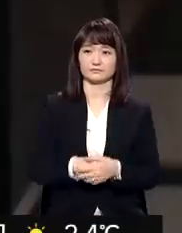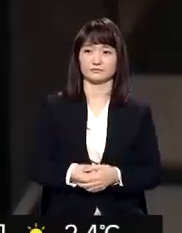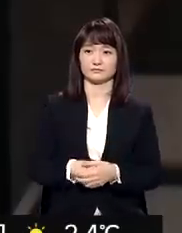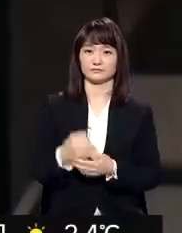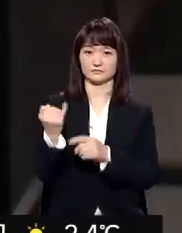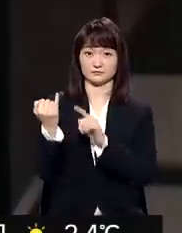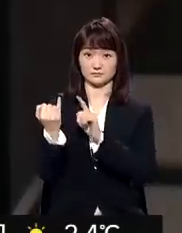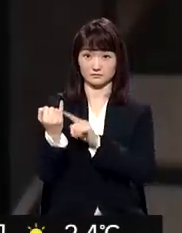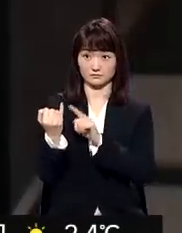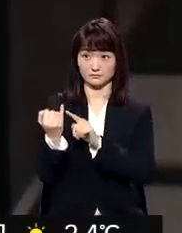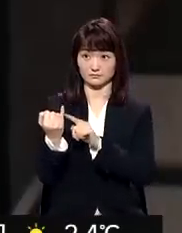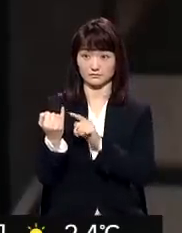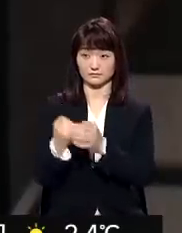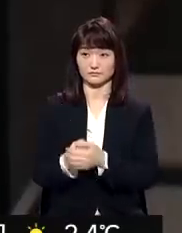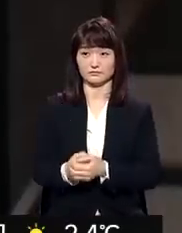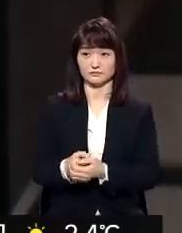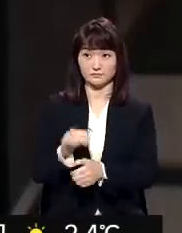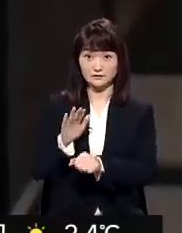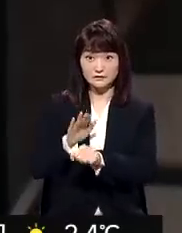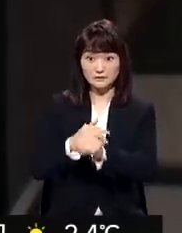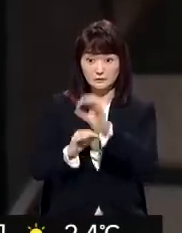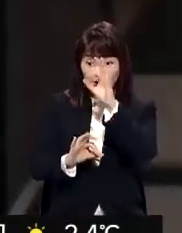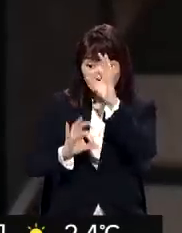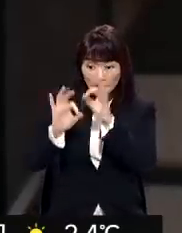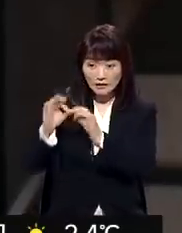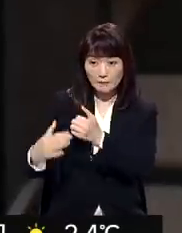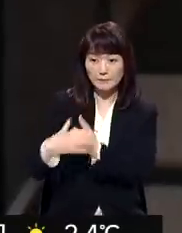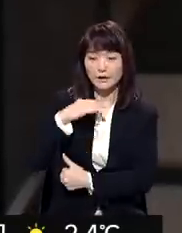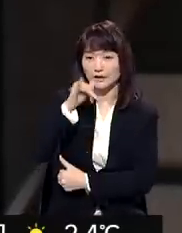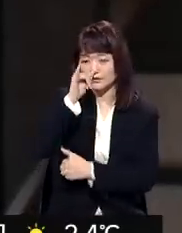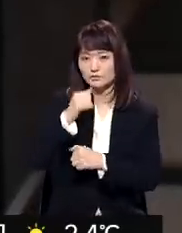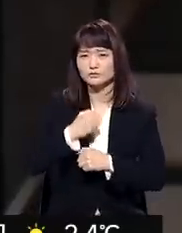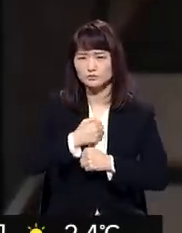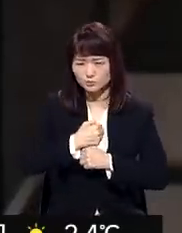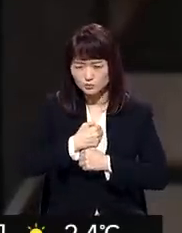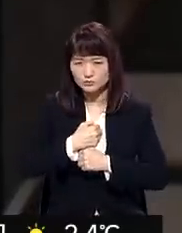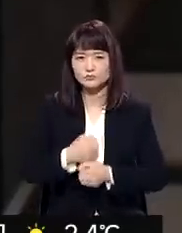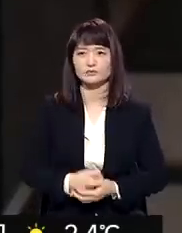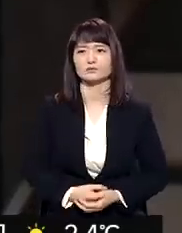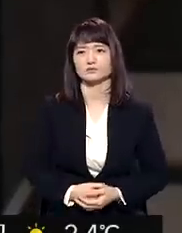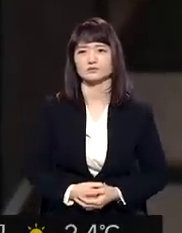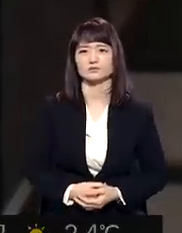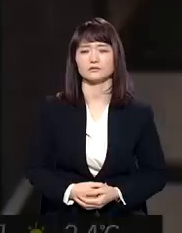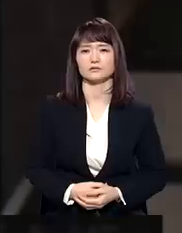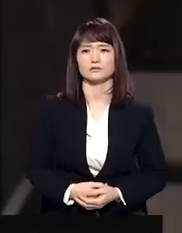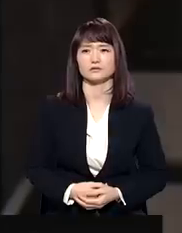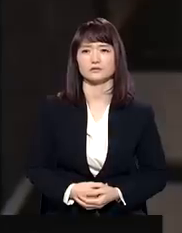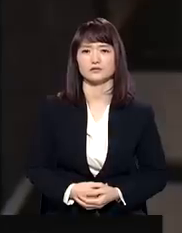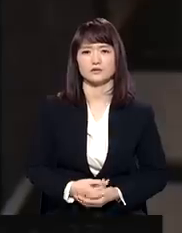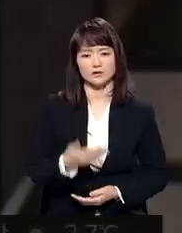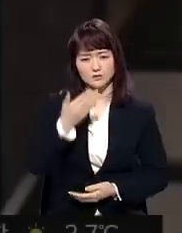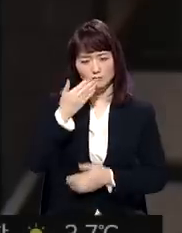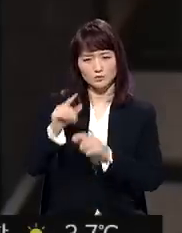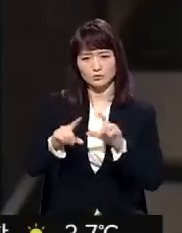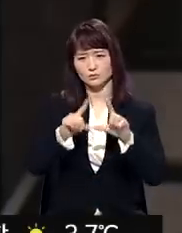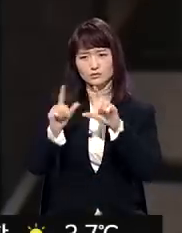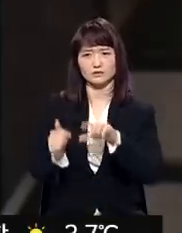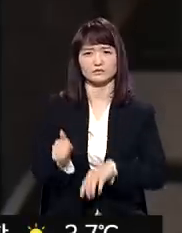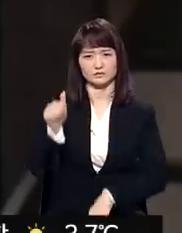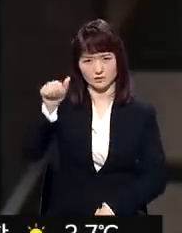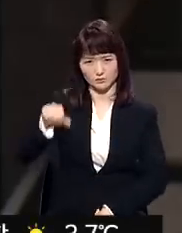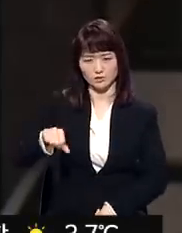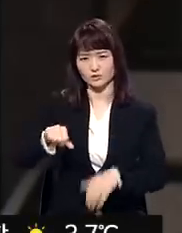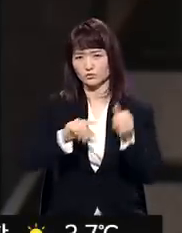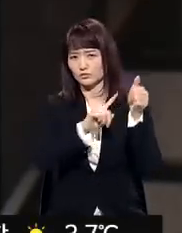피해 여성에게 자칫 잘못하면 저희들이 2차 가이가 될 수 있어서 정말 조심스러운데 사실 어떤 생사에 탈권을 가지고 있고 그 유명 화가가